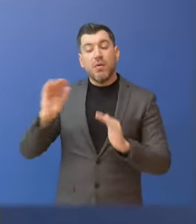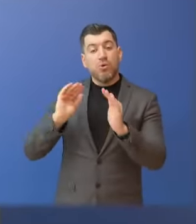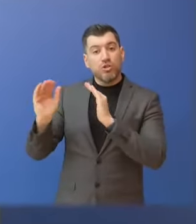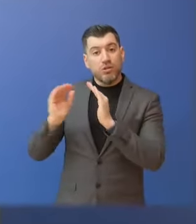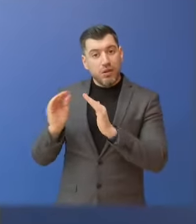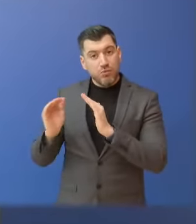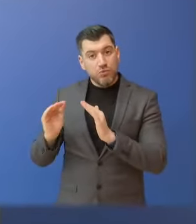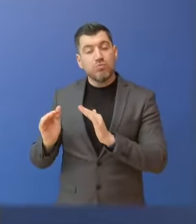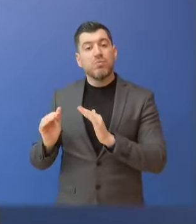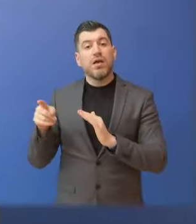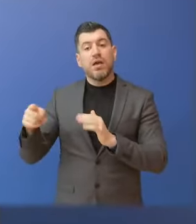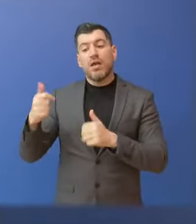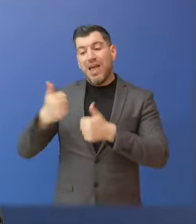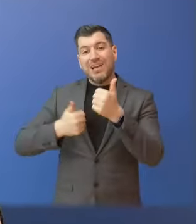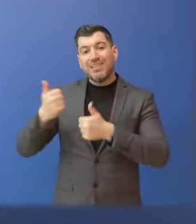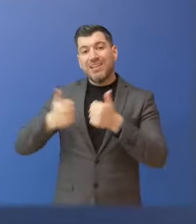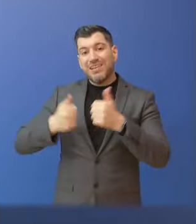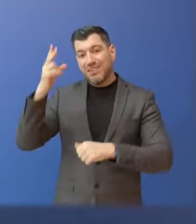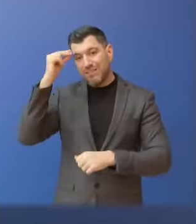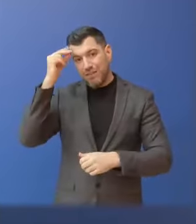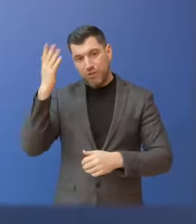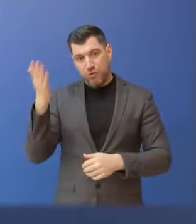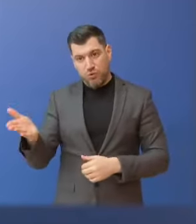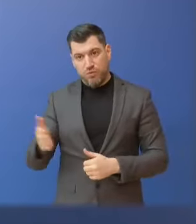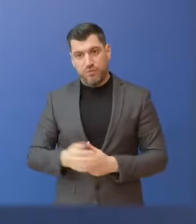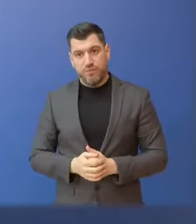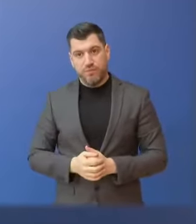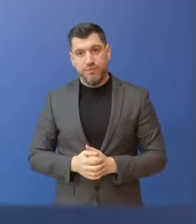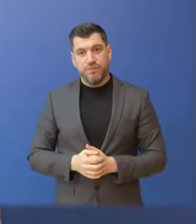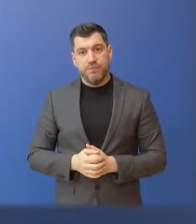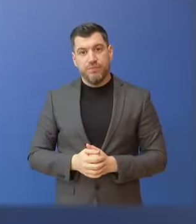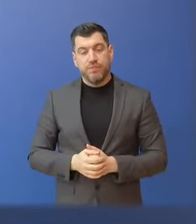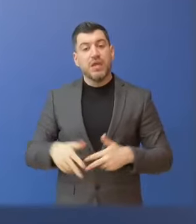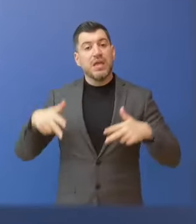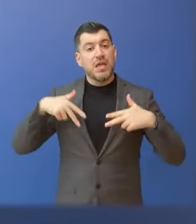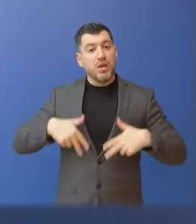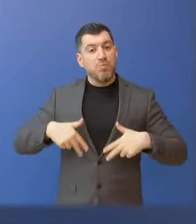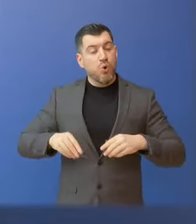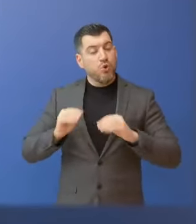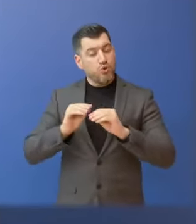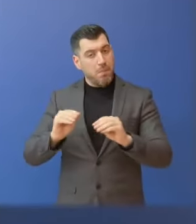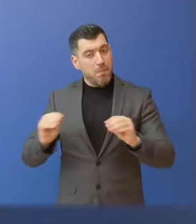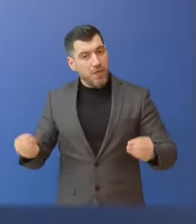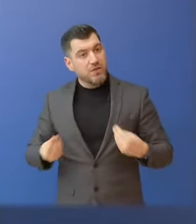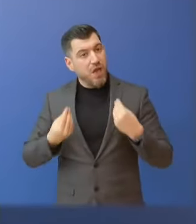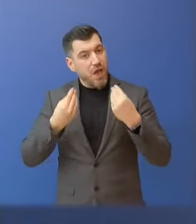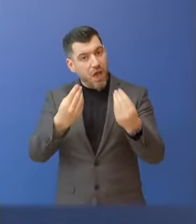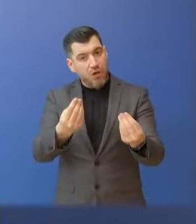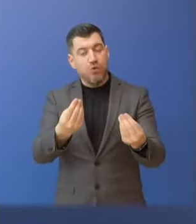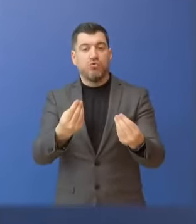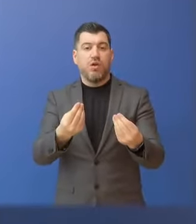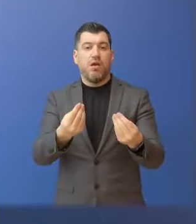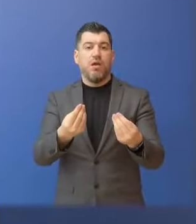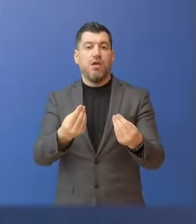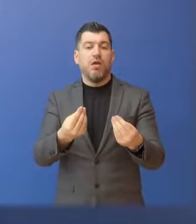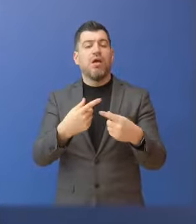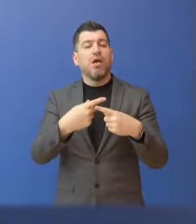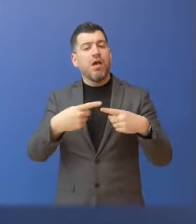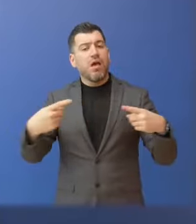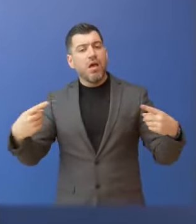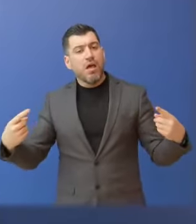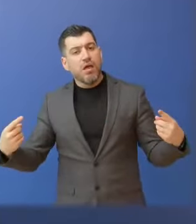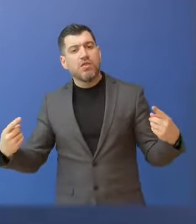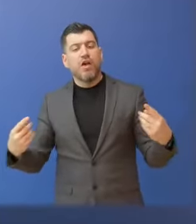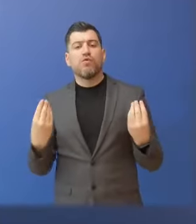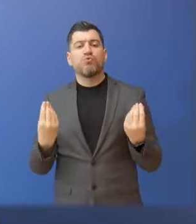για μας είναι ιερό και γ αυτό και ο υπουργός παιδείας έδωσε ένα πλήρες θεσμικό οπλοστάσιο στα πανεπιστήμια με την εγκύκλιο που απέστειλε